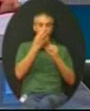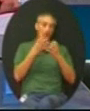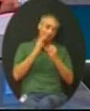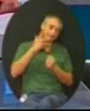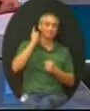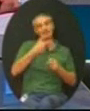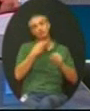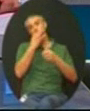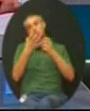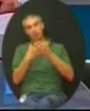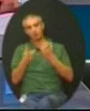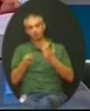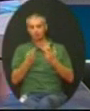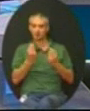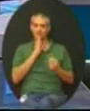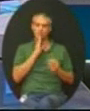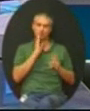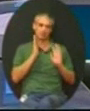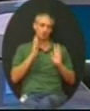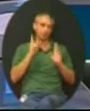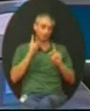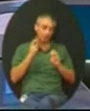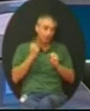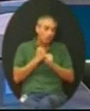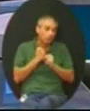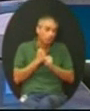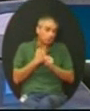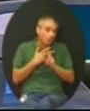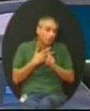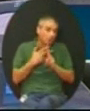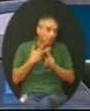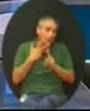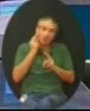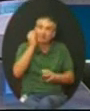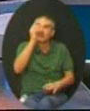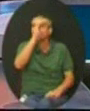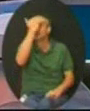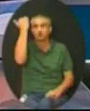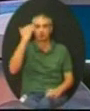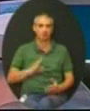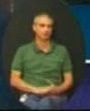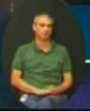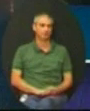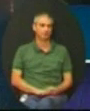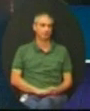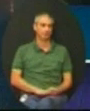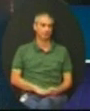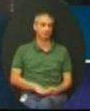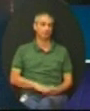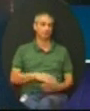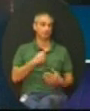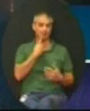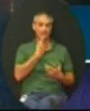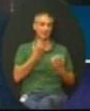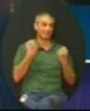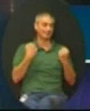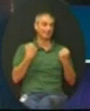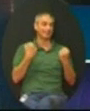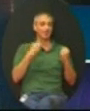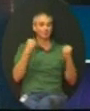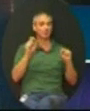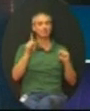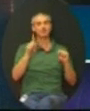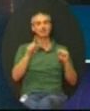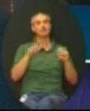עם. הדבר הזה הוא מאוד בעייתי, הוא צריך לעשות עם בכלל, ברגע באותם מקרים קיצוניים. אני לא רוצה להגיד לך את הקלישאה שדמוקרטיה היא שיטת